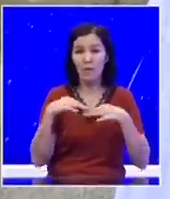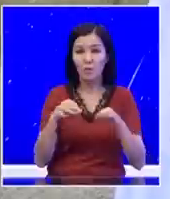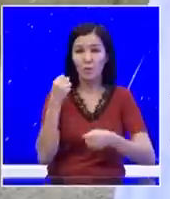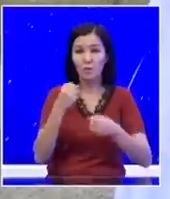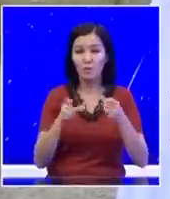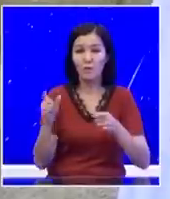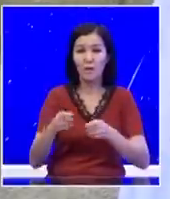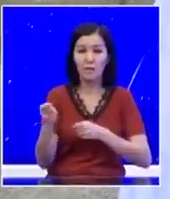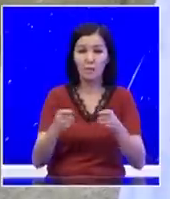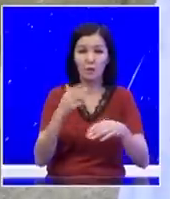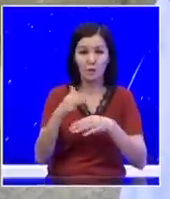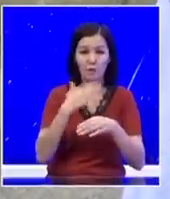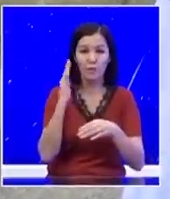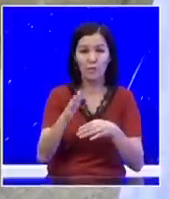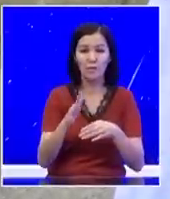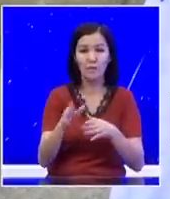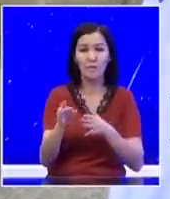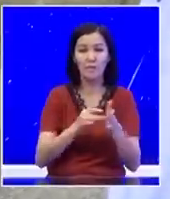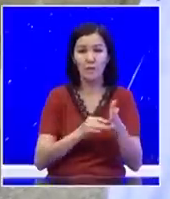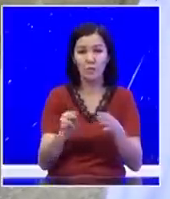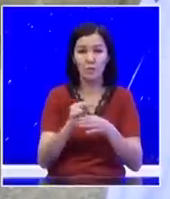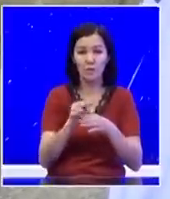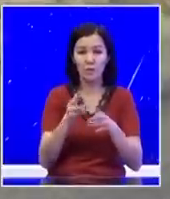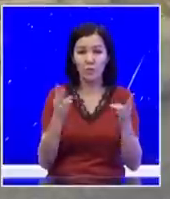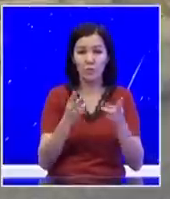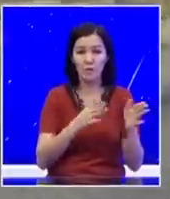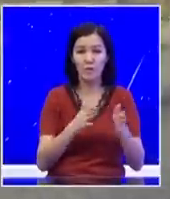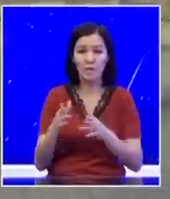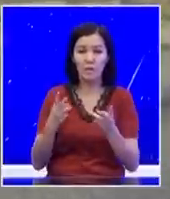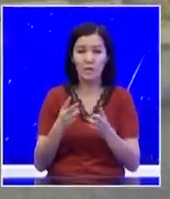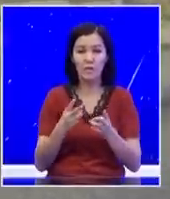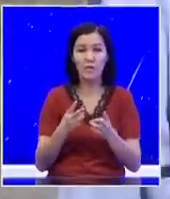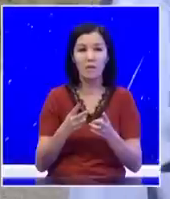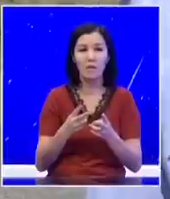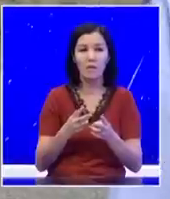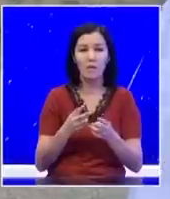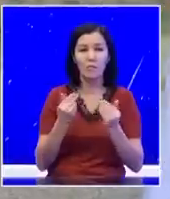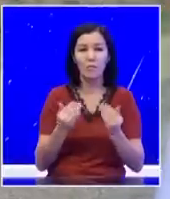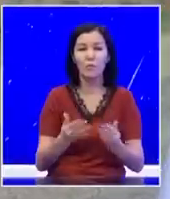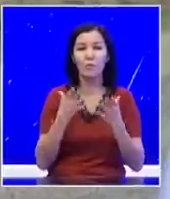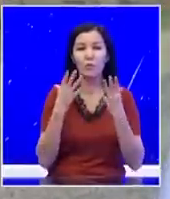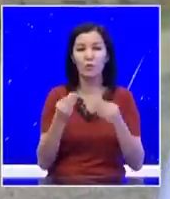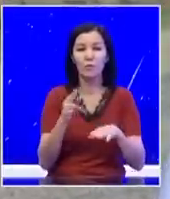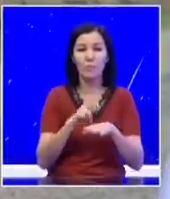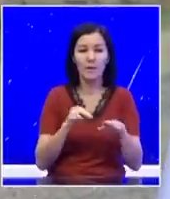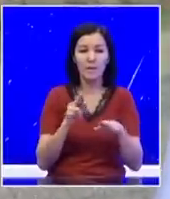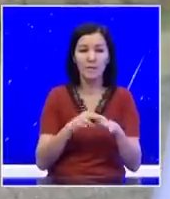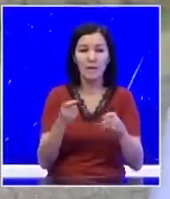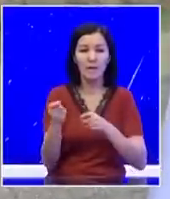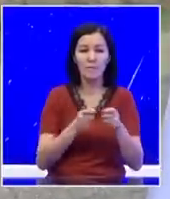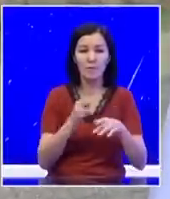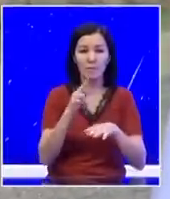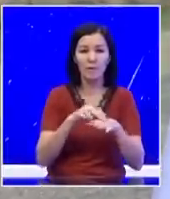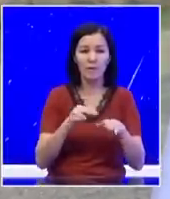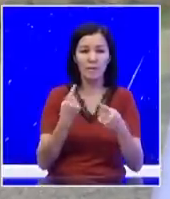әкімшілік жауапкершілікке тартылады. Ол жер кезінде жұмысты жасамаған үшін. Бүгінгі күнде Талдықорған қаласы полиция басқармасының әкімшілік полиция бөлімінің